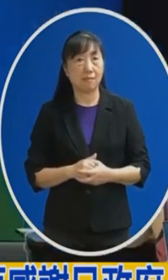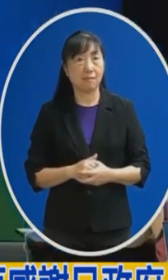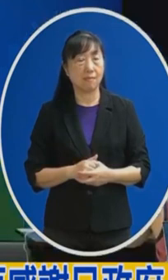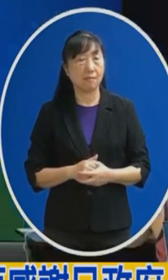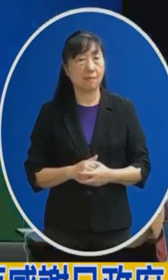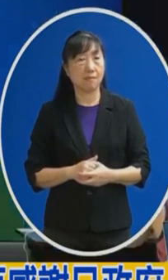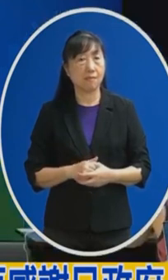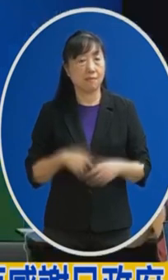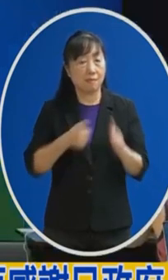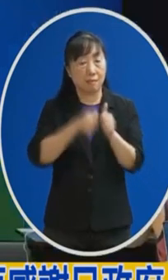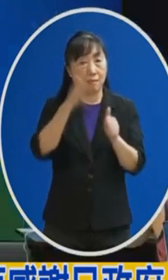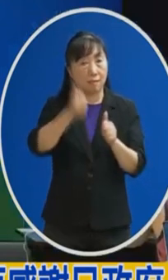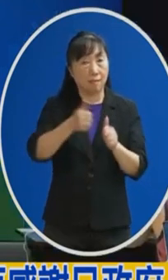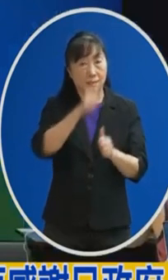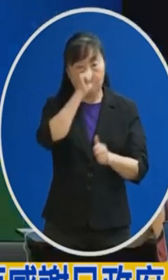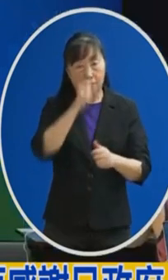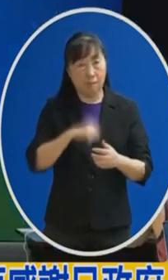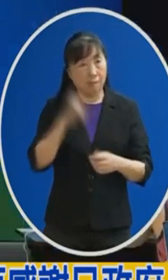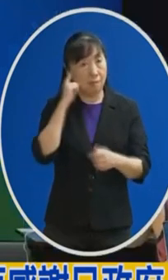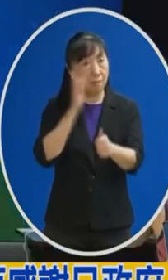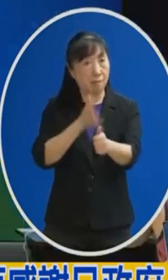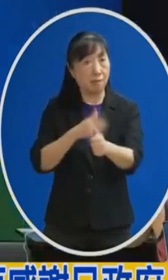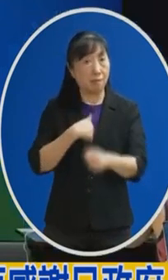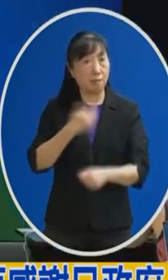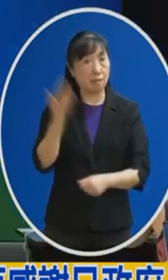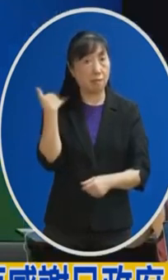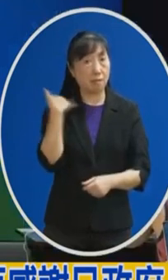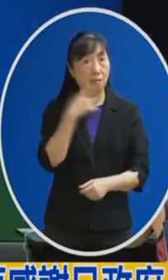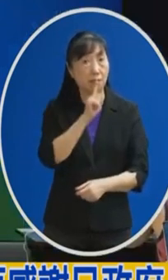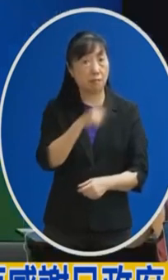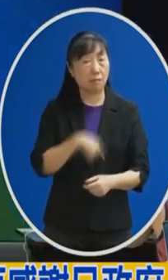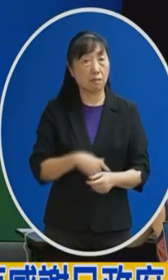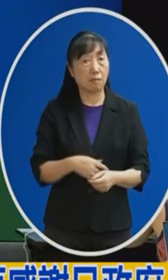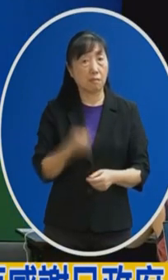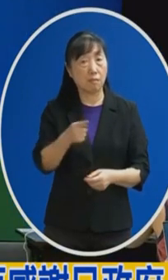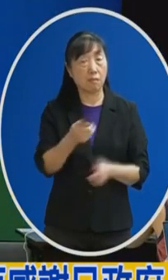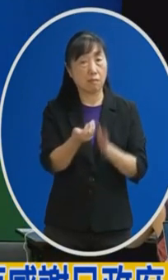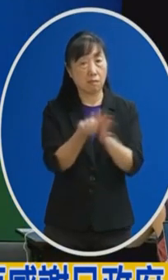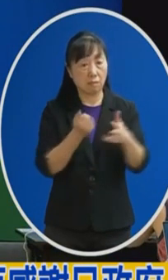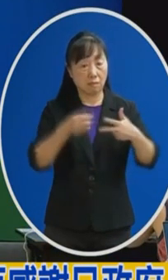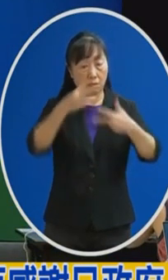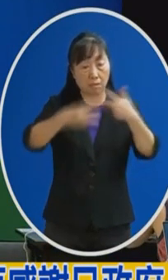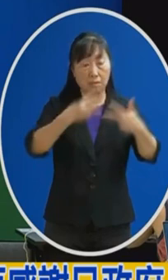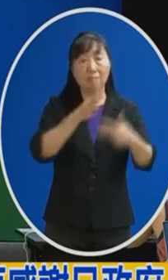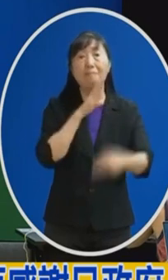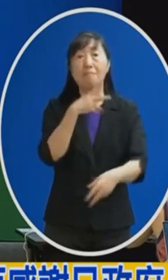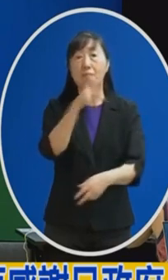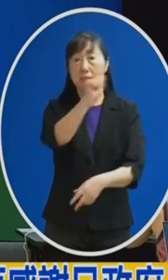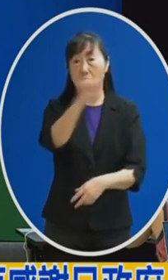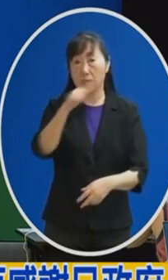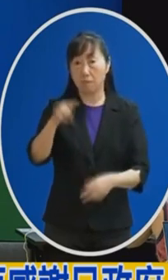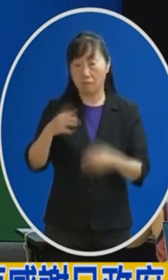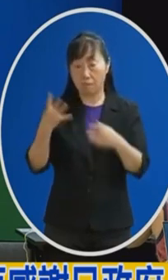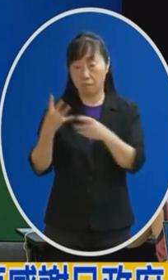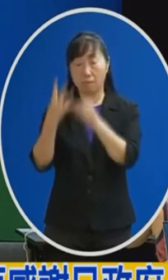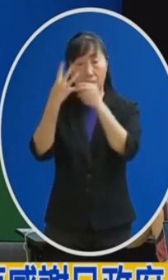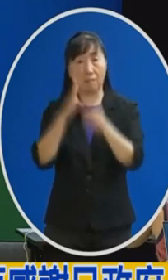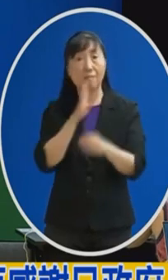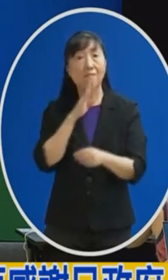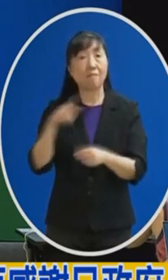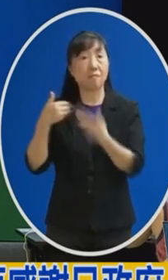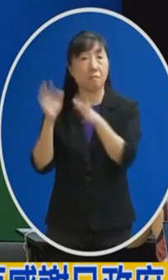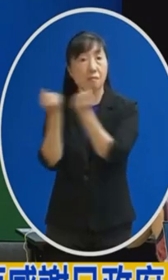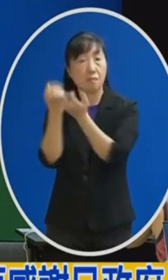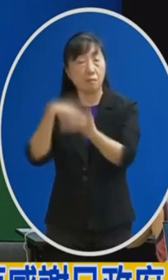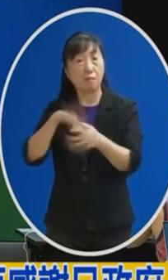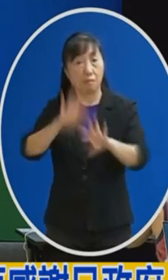副指挥官好，想跟您确认一下，我们之前说是前三轮 AZ， 然后第四轮会是莫德纳，现在刚您的意思是说我们前四